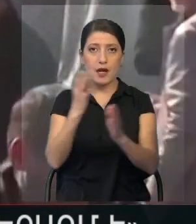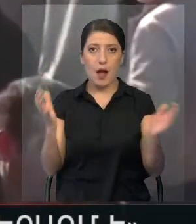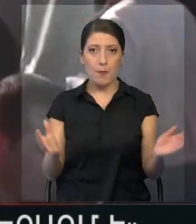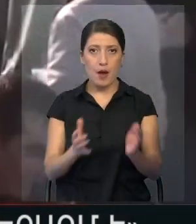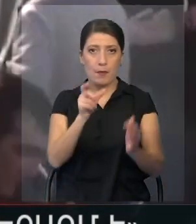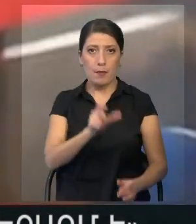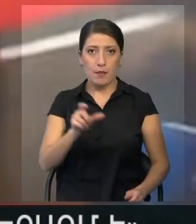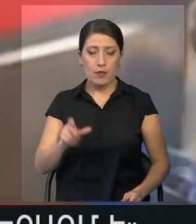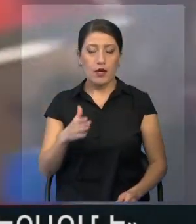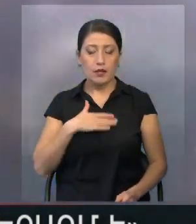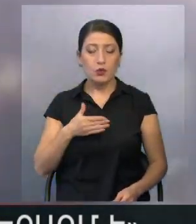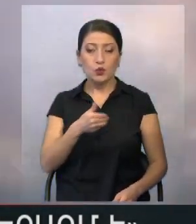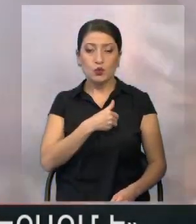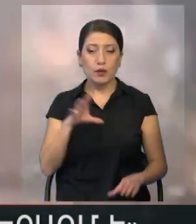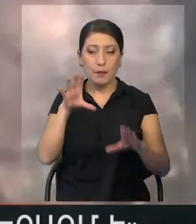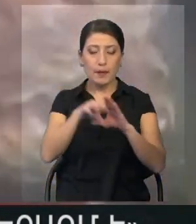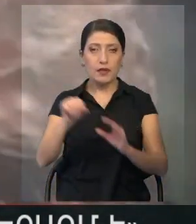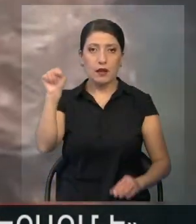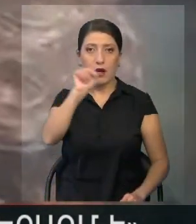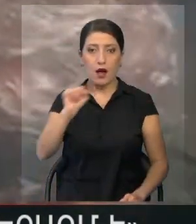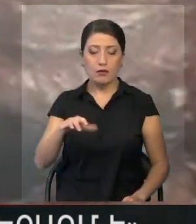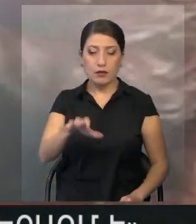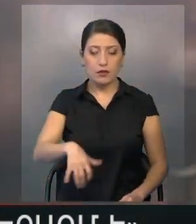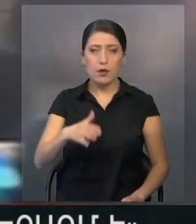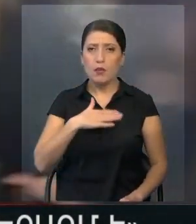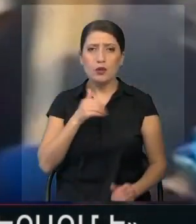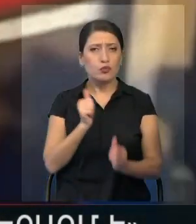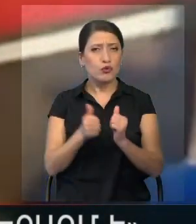թե իրենց թողնեն մտնել Արցախի հանքեր։